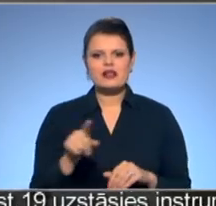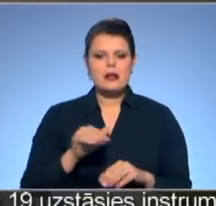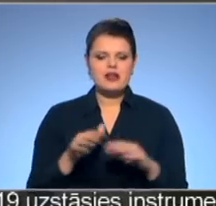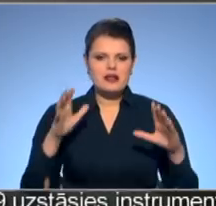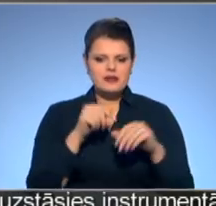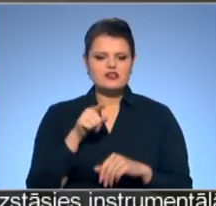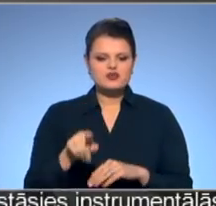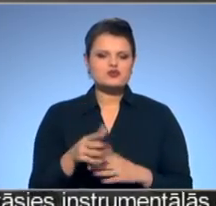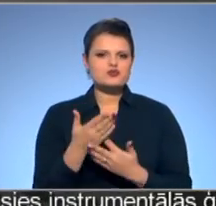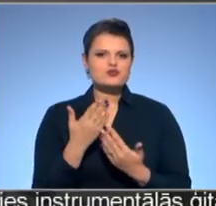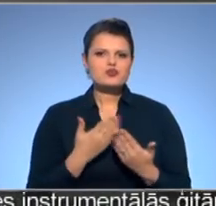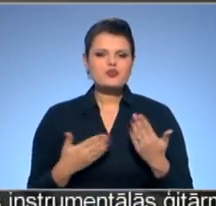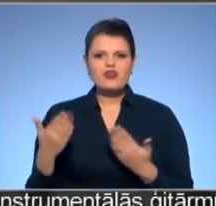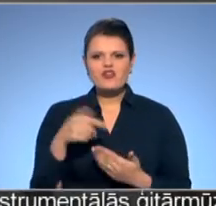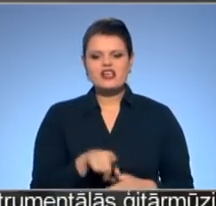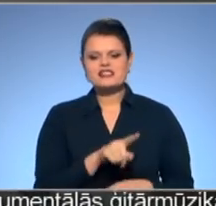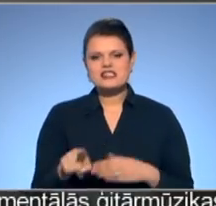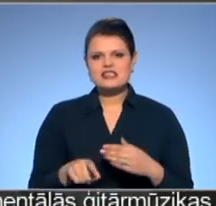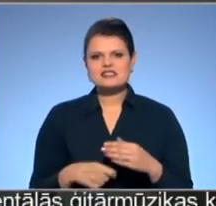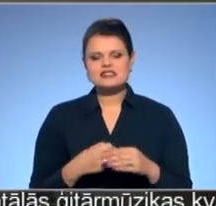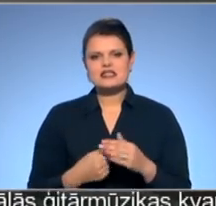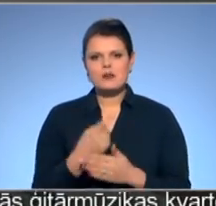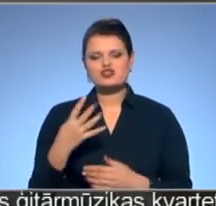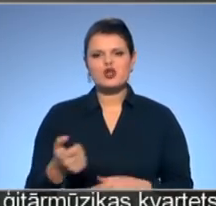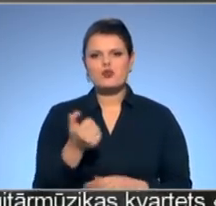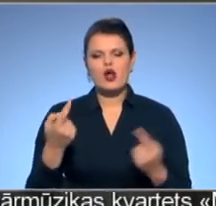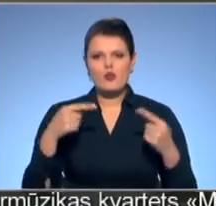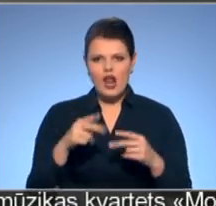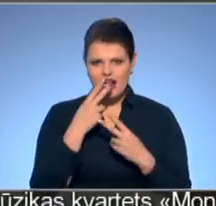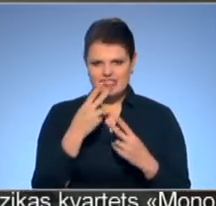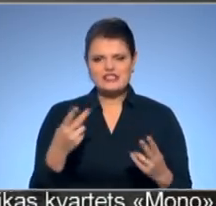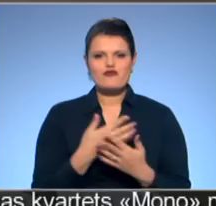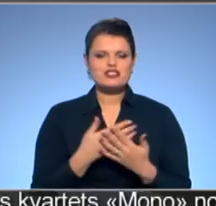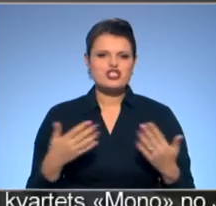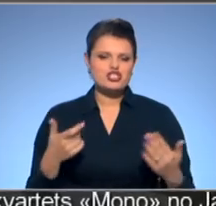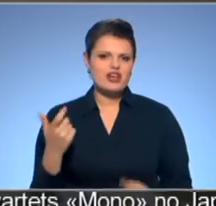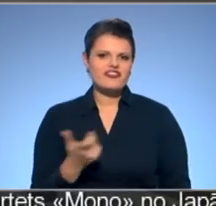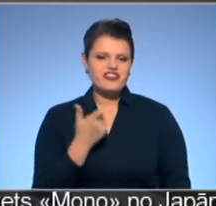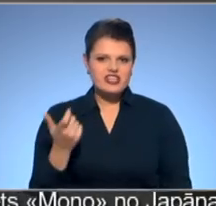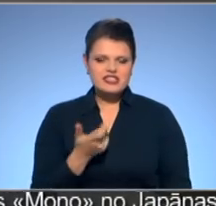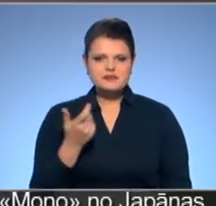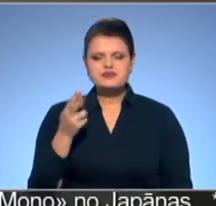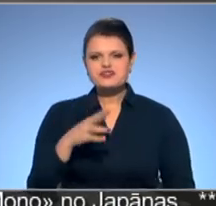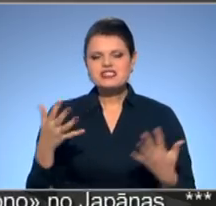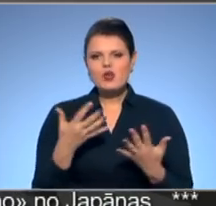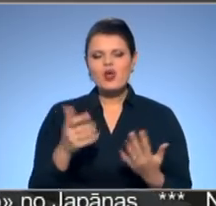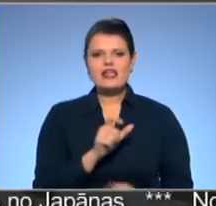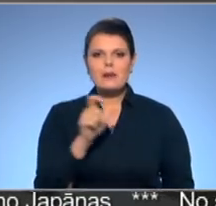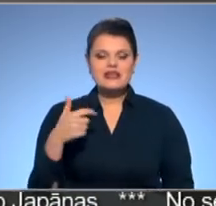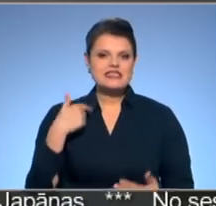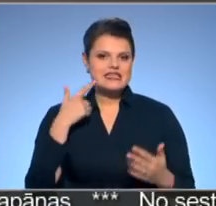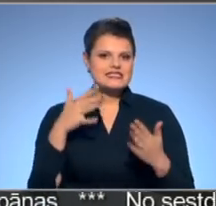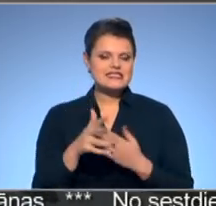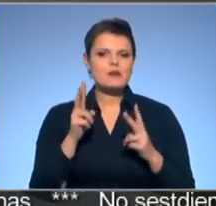fonā ir tapuši 4 gadu laikā skatoties visdažādākās filmas un kaut kādā brīdī saprat,